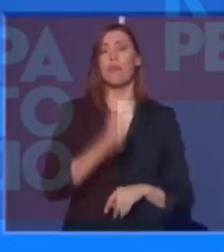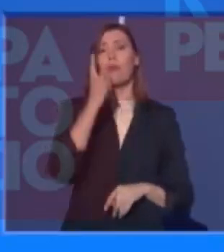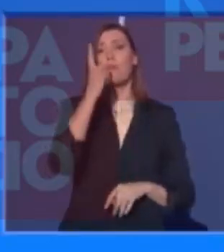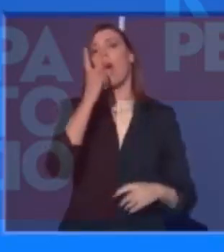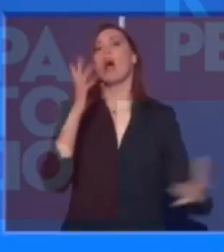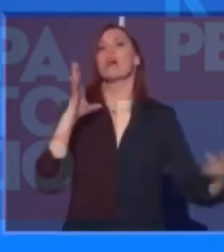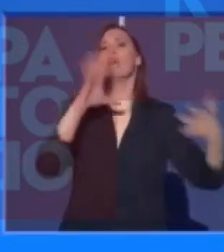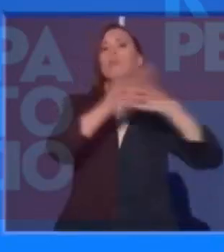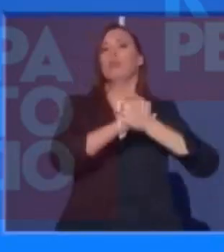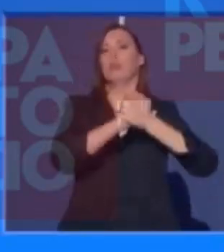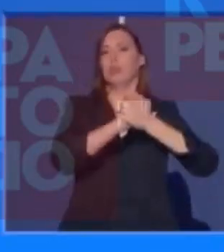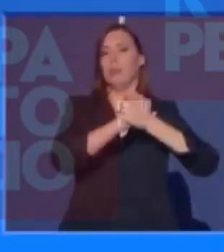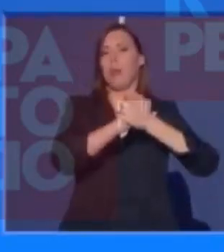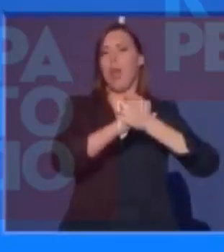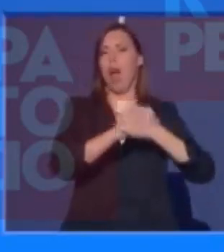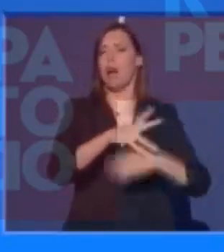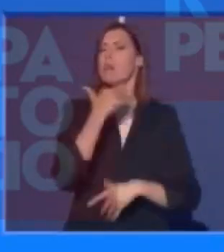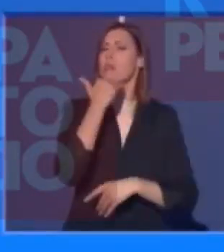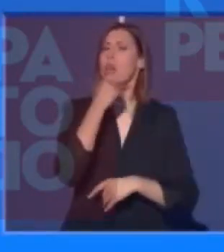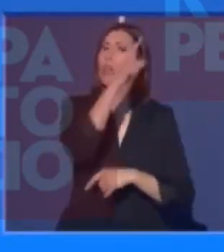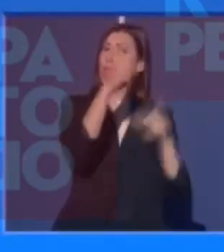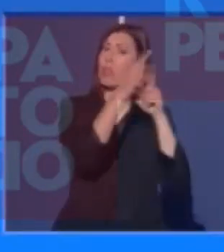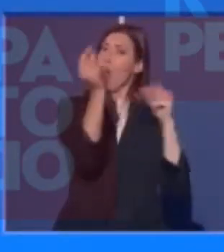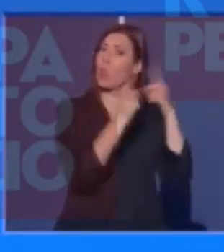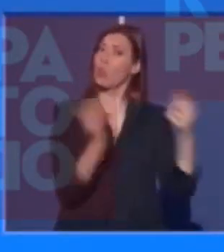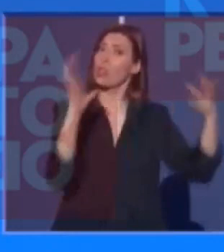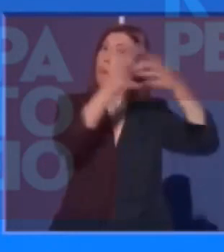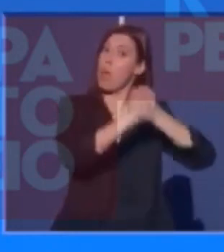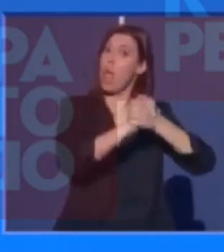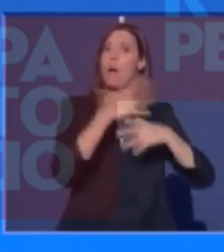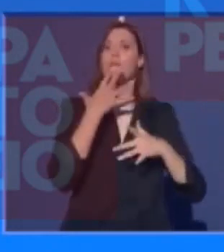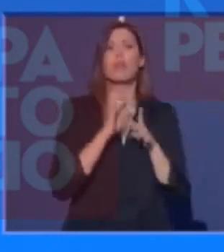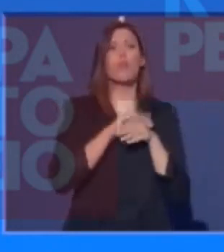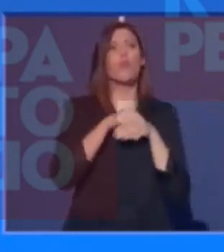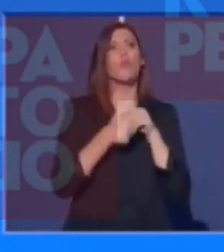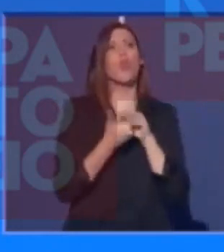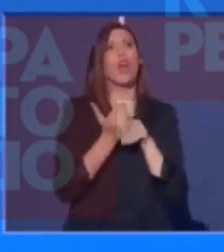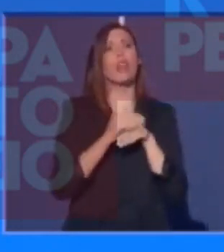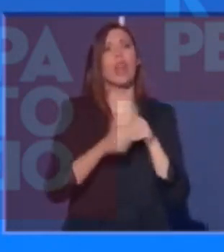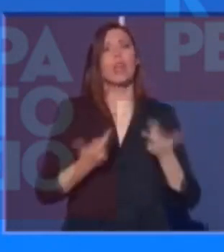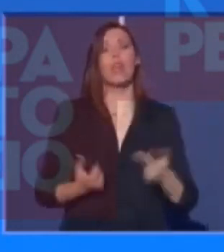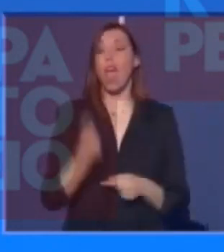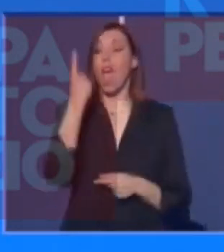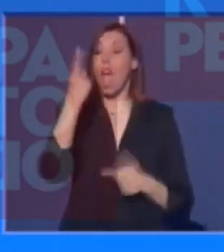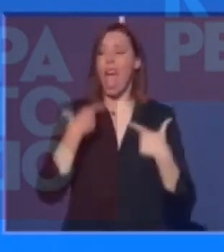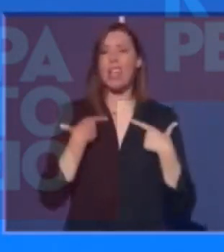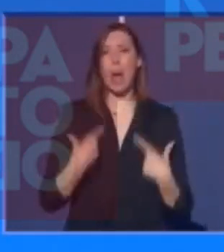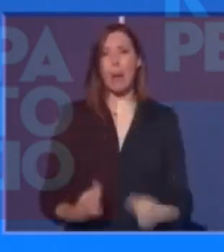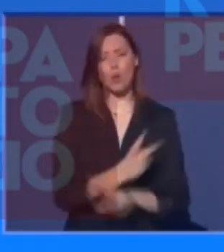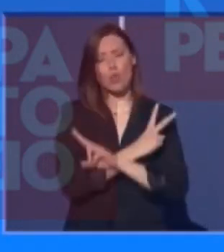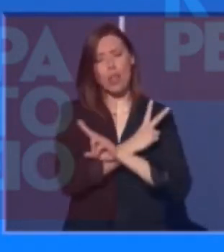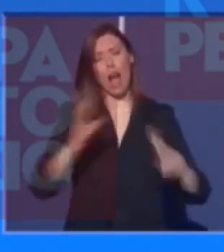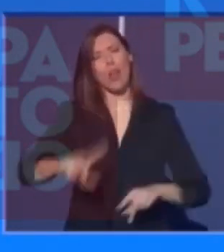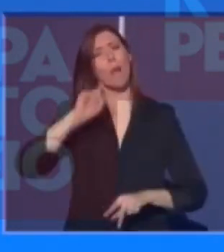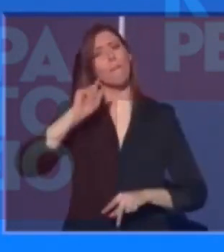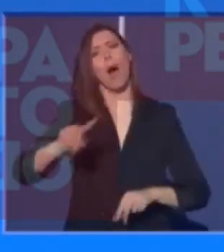Μια συμμαχία δεν μπορεί να στέκεται αδιάφορη όταν ένα μέλος της παραβιάζει ανοιχτά το διεθνές δίκαιο